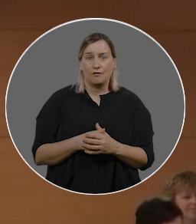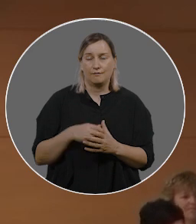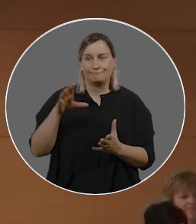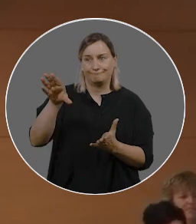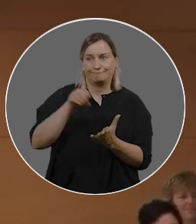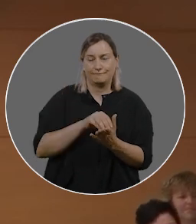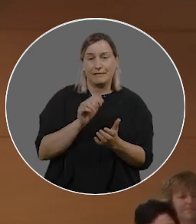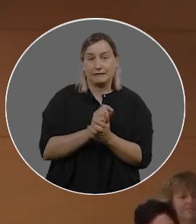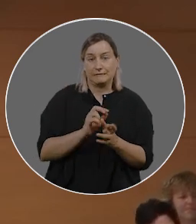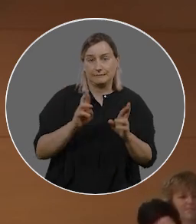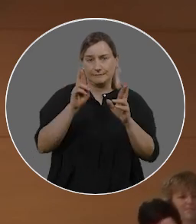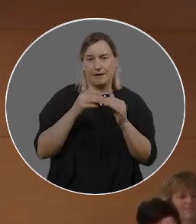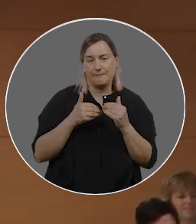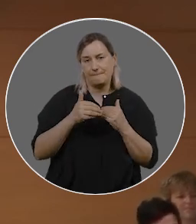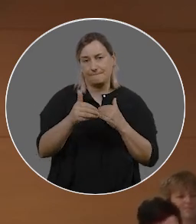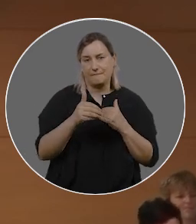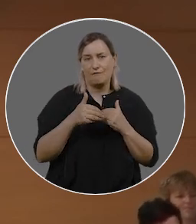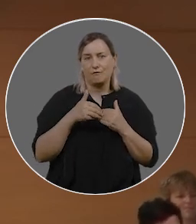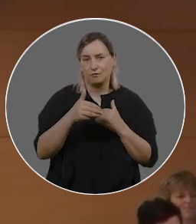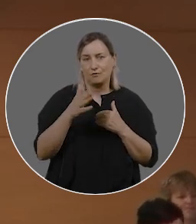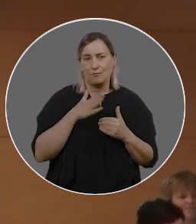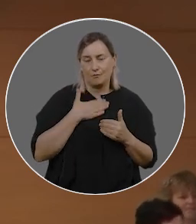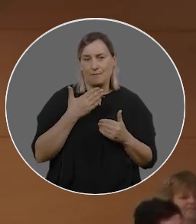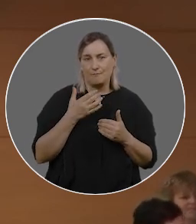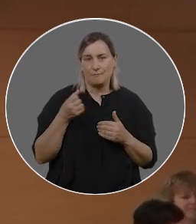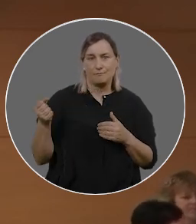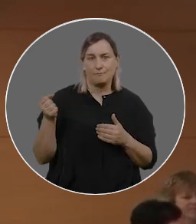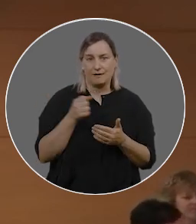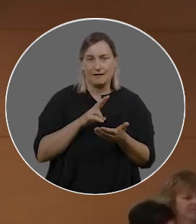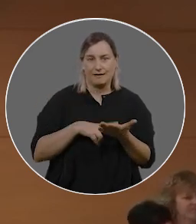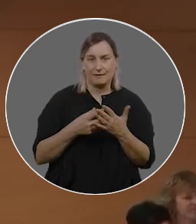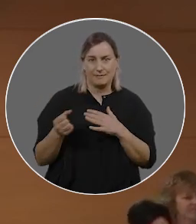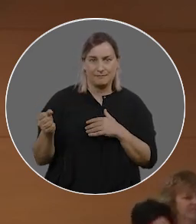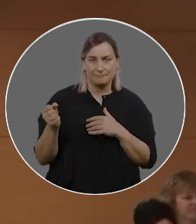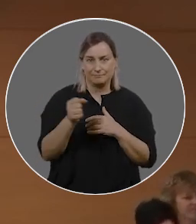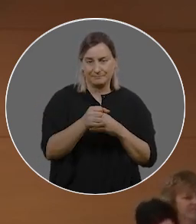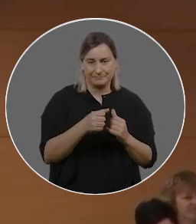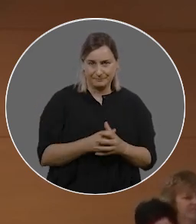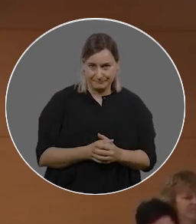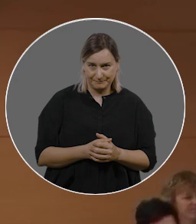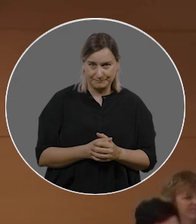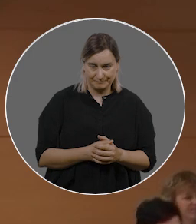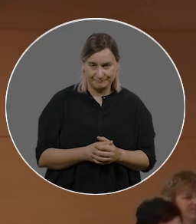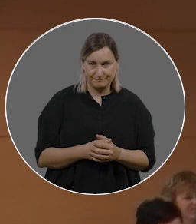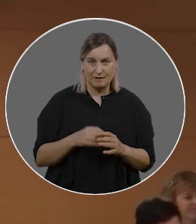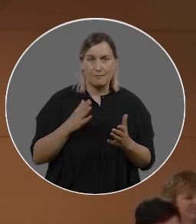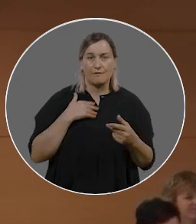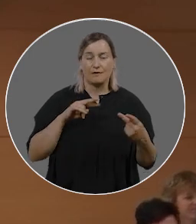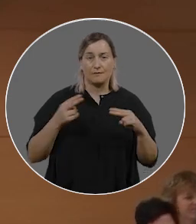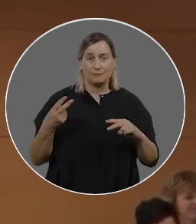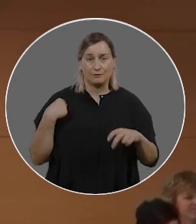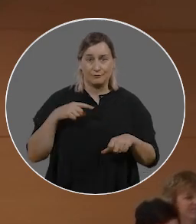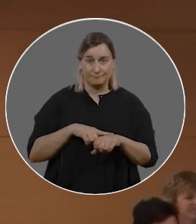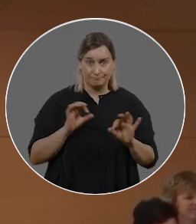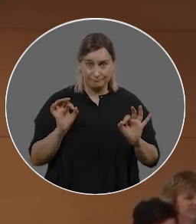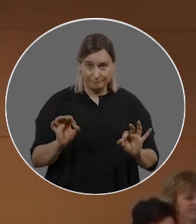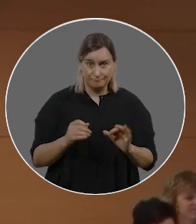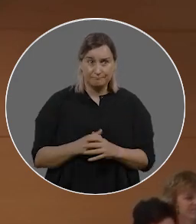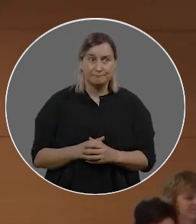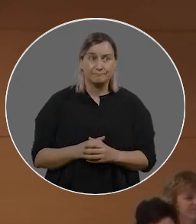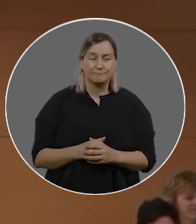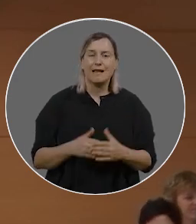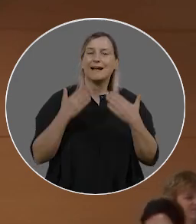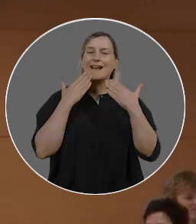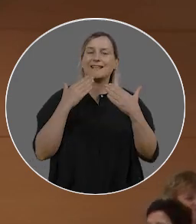però prenem nota i esperem que també en un futur puguem portar una persona que pugui fer aquesta traducció